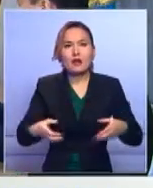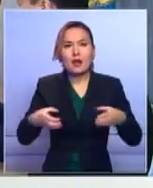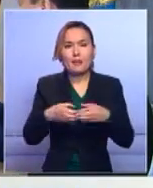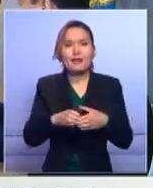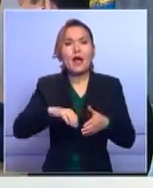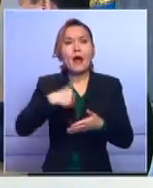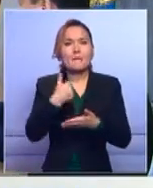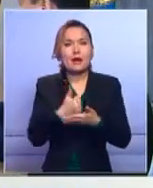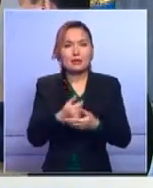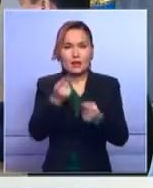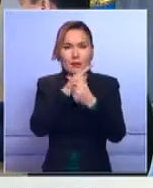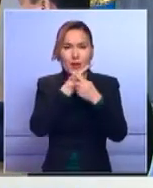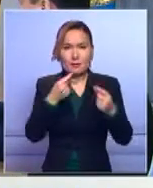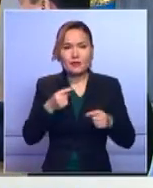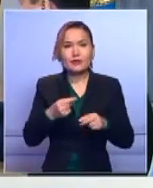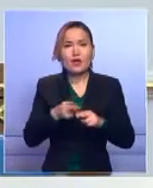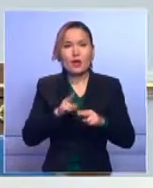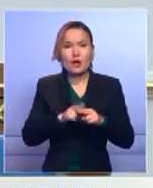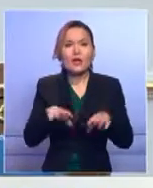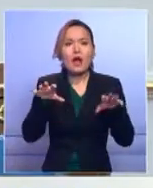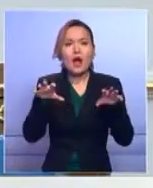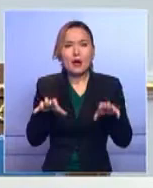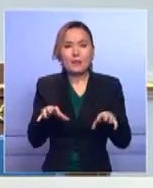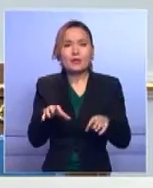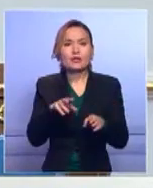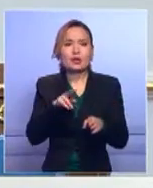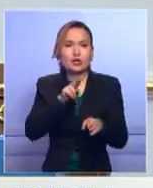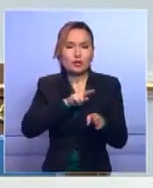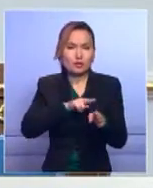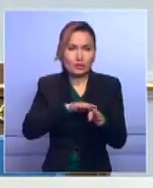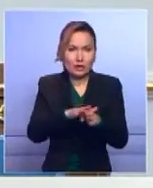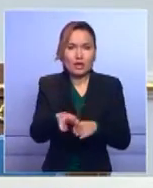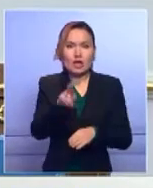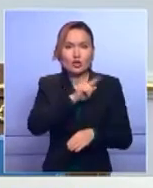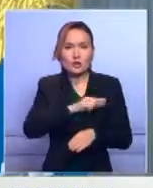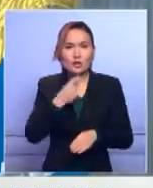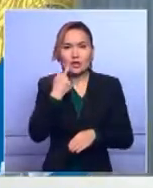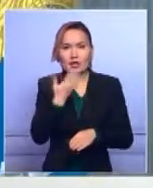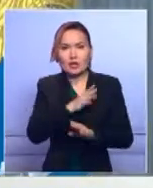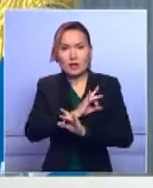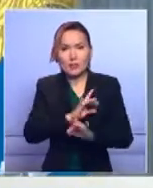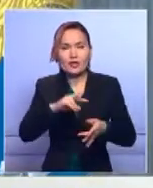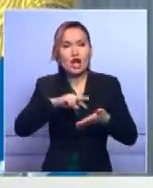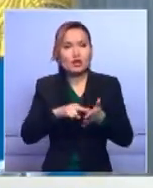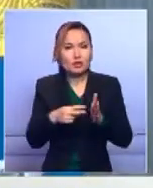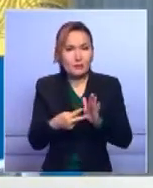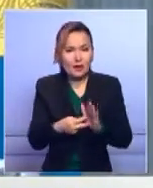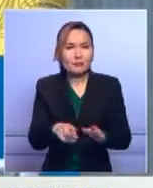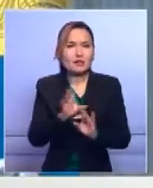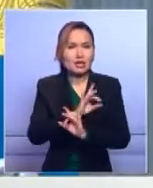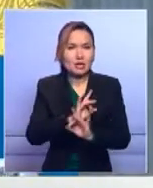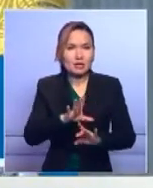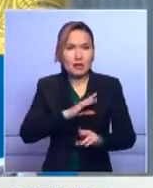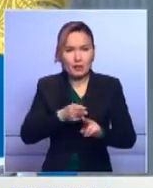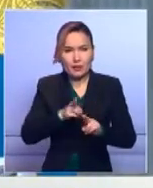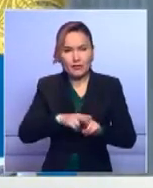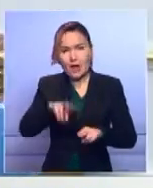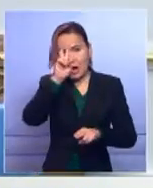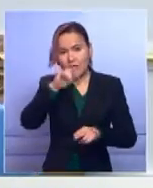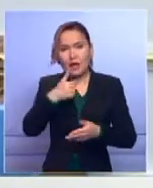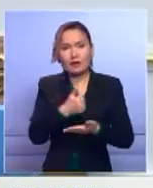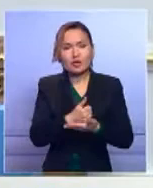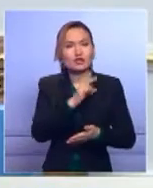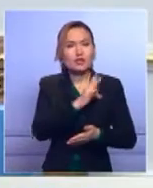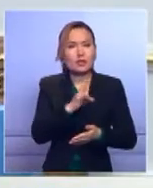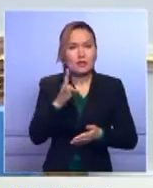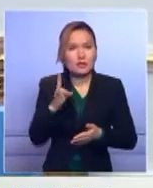палатасының басшылығы мәлімдеді. Президиум төрағасы атқарылған істерді баяндап, алдағы іс жоспарымен таныстырды. Кәсіптен нәсіп табу